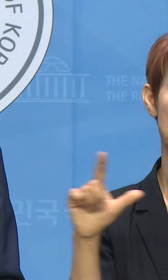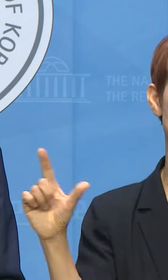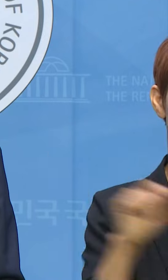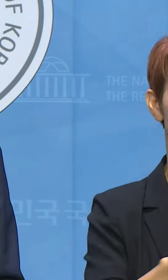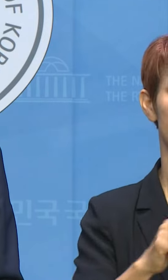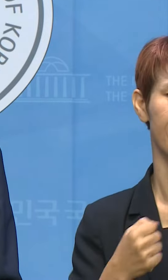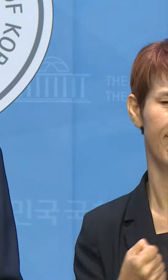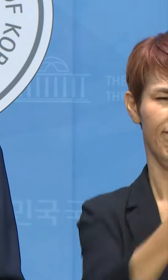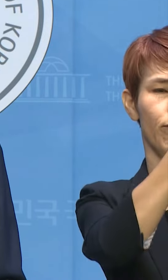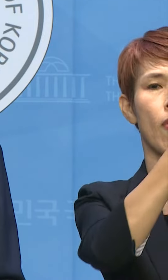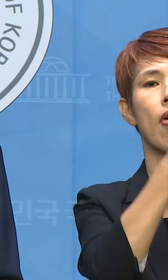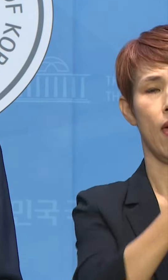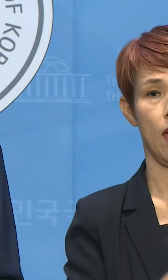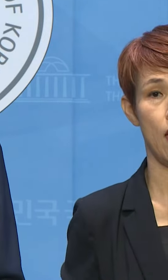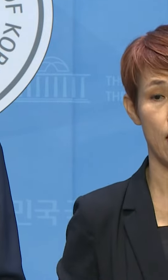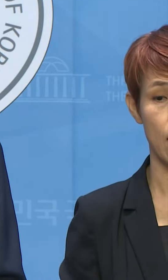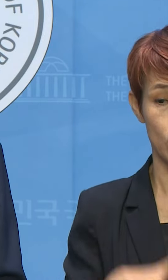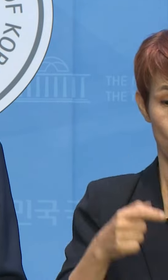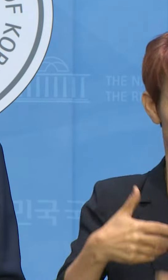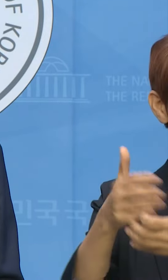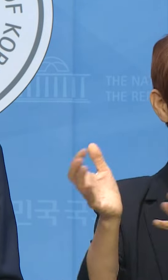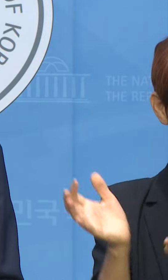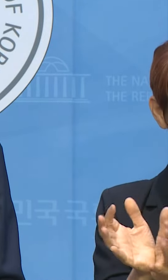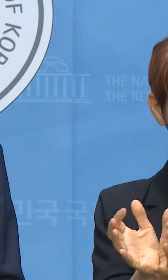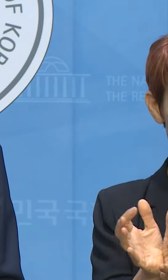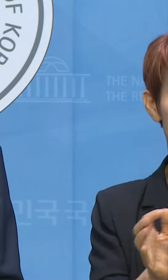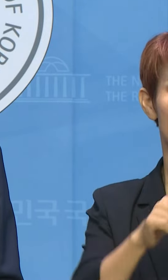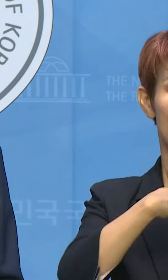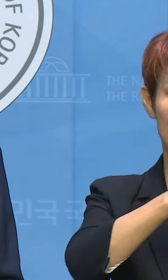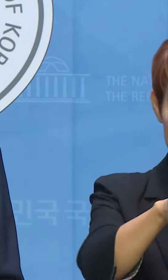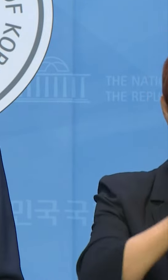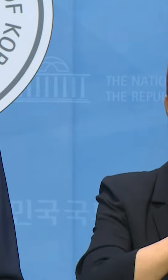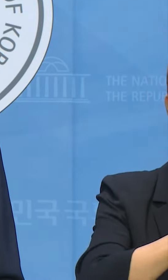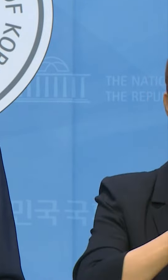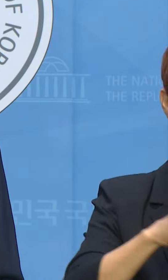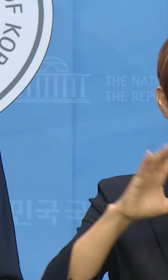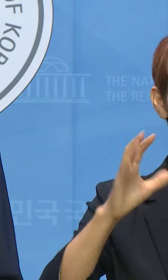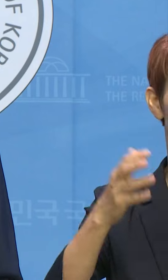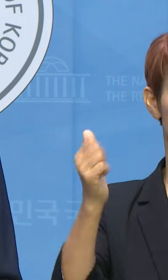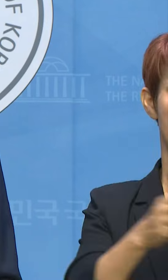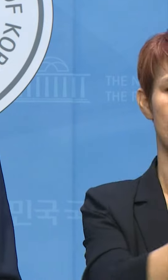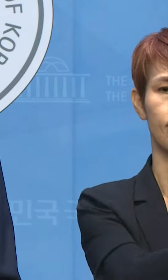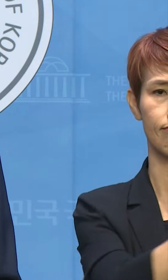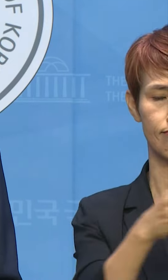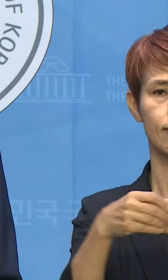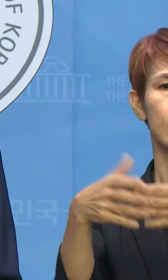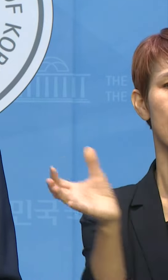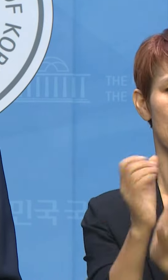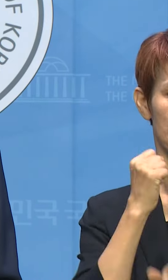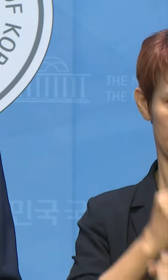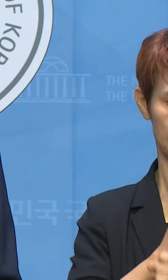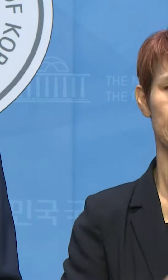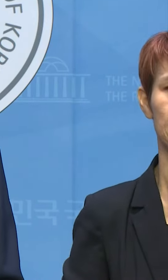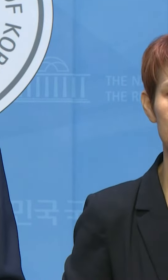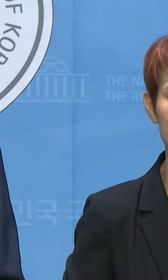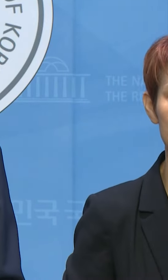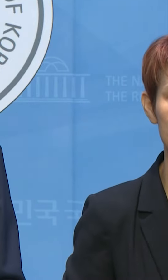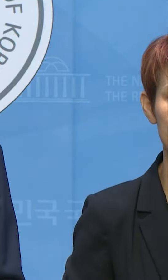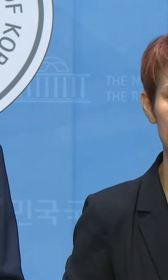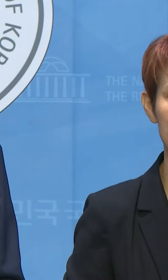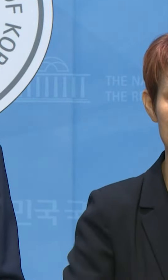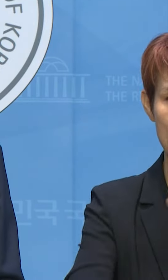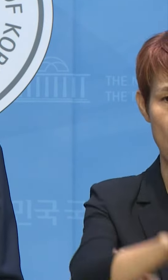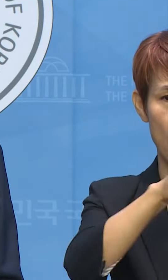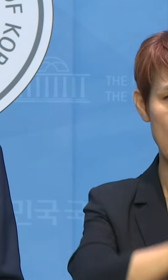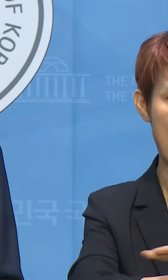것입니다 또 조혁 신당은 정치를 그리고 국회를 이끄는 정당이 될 것입니다 여야